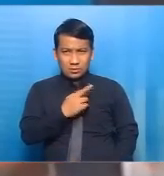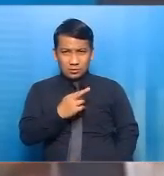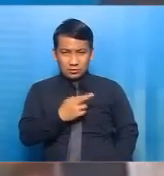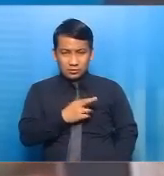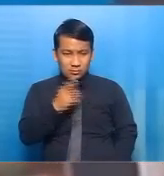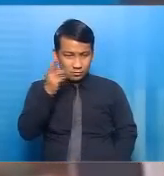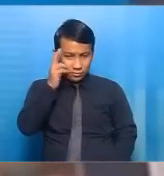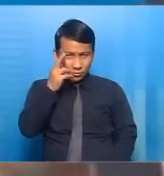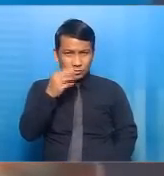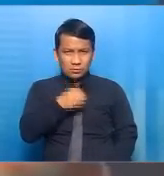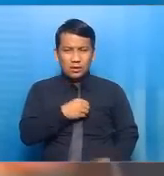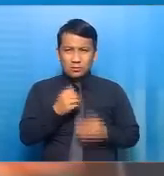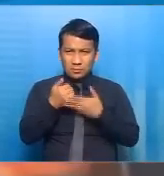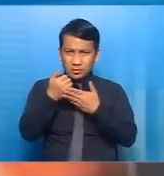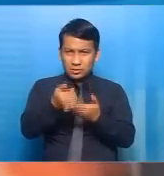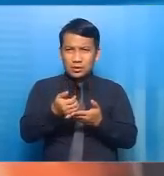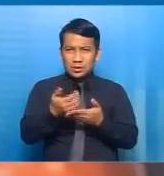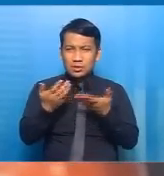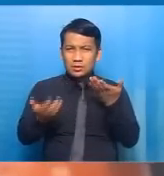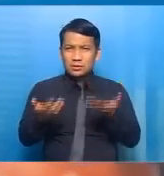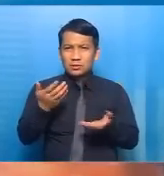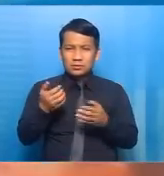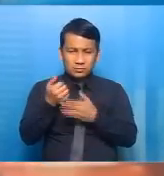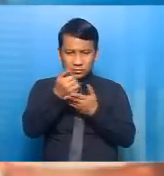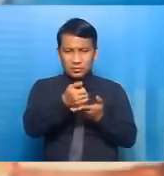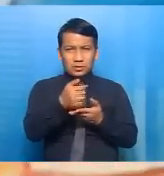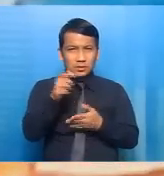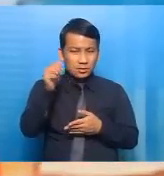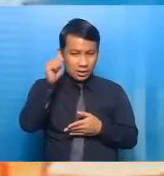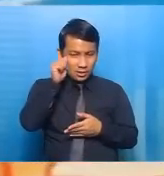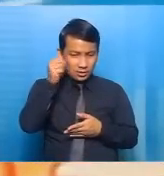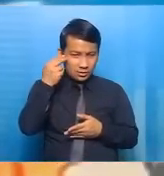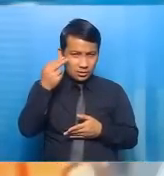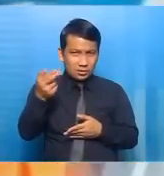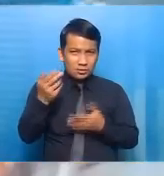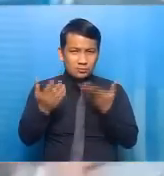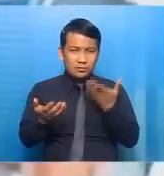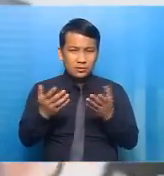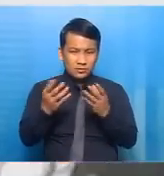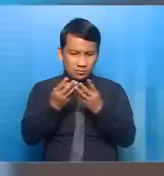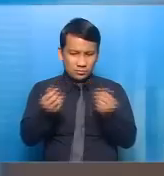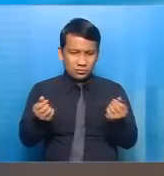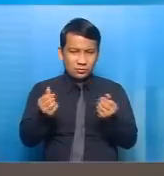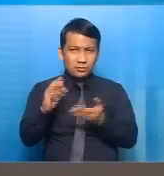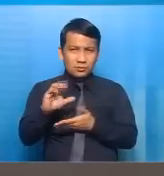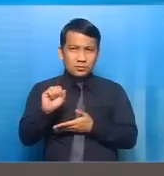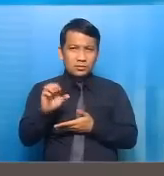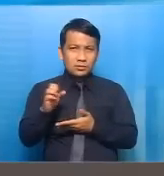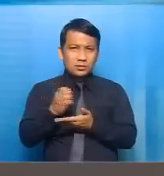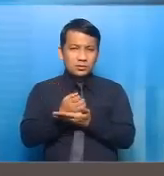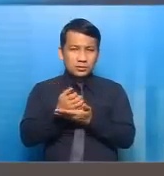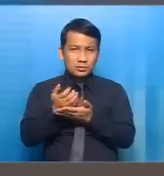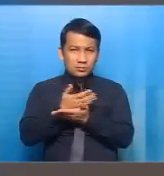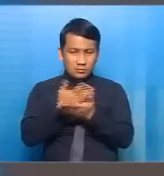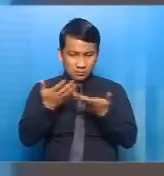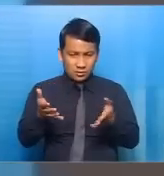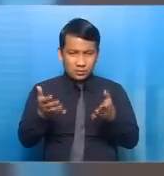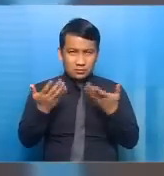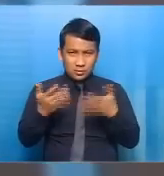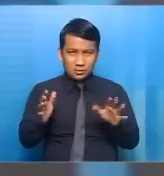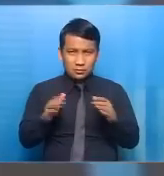kayo na patuloy kaming tutulong upang matuntun si Corporal Alan Hilario at maresolba ang kanyang kaso. At kasabay